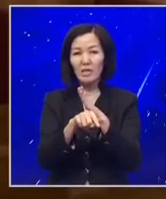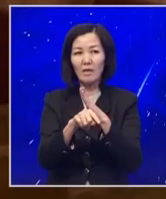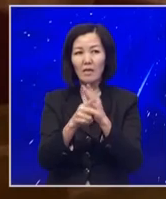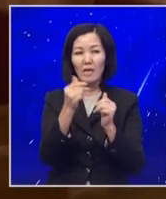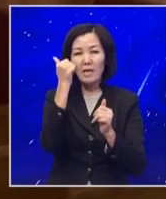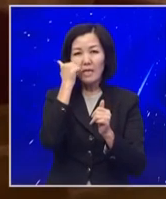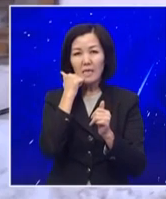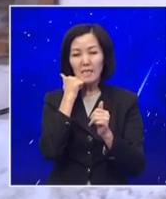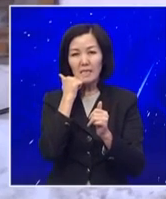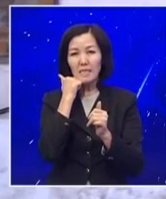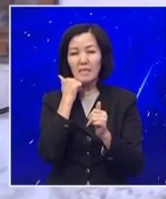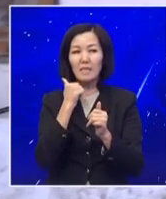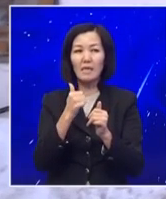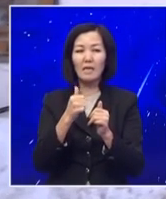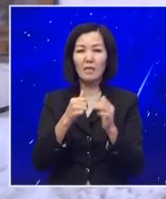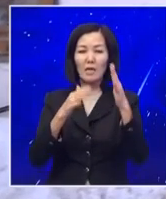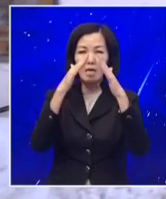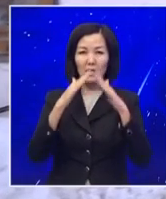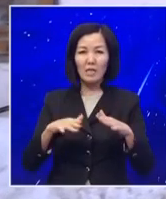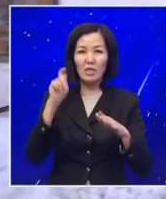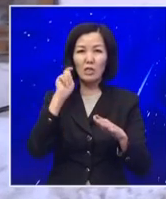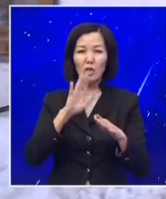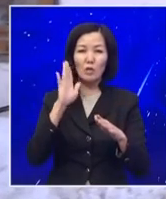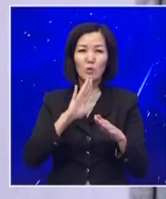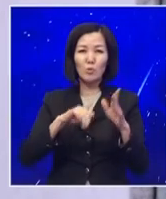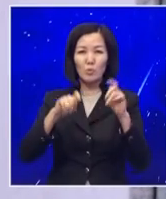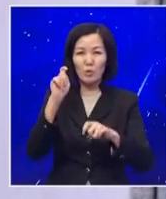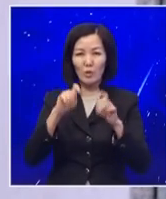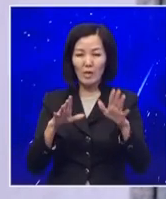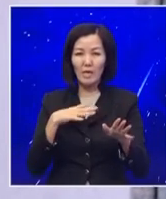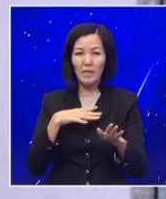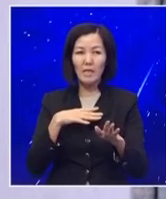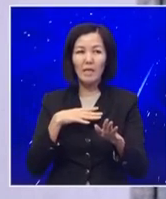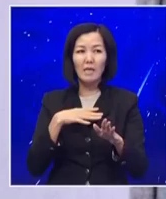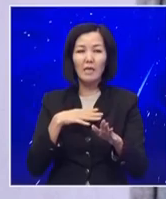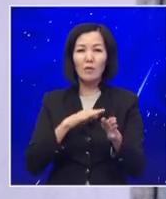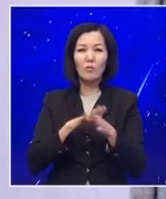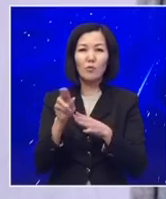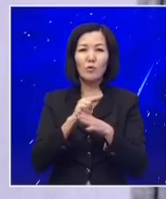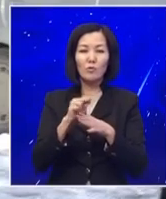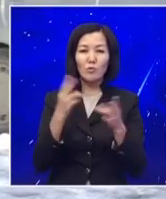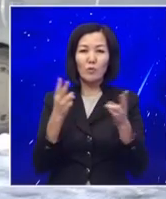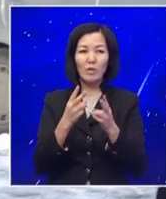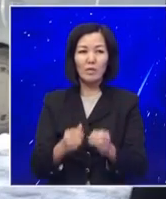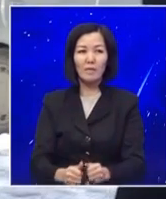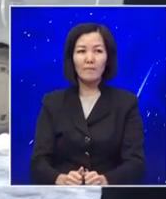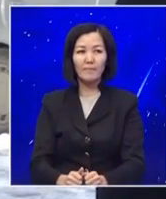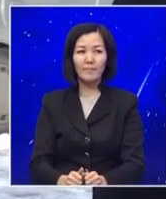сұрқымынау. Қабырғалары қираған, тозығы жетіп тұр. Жаңбырлы күні шатырдан су ағат, күрделі жөндеу қажет.